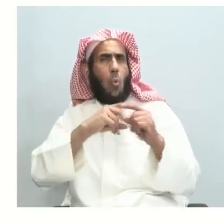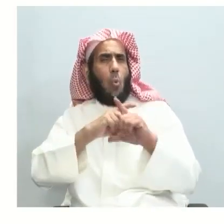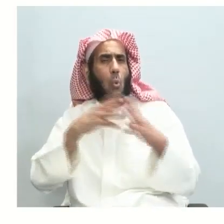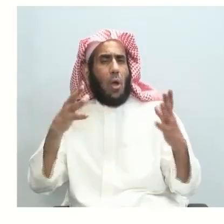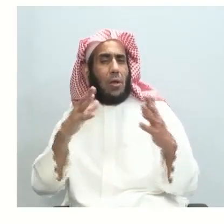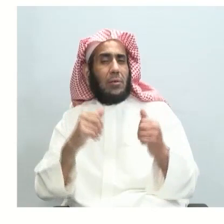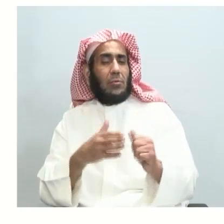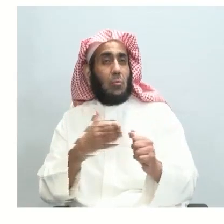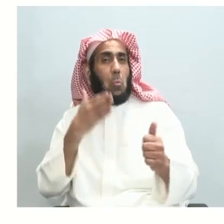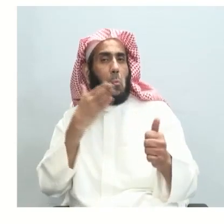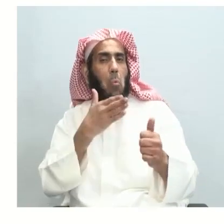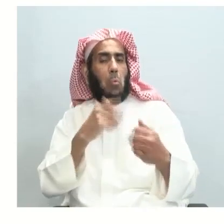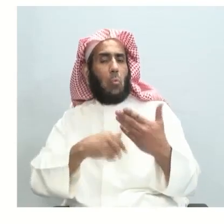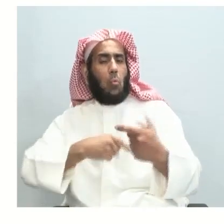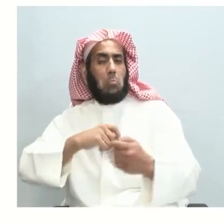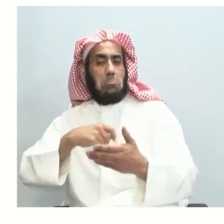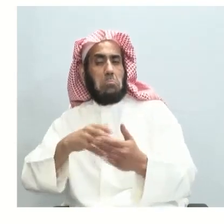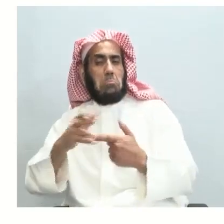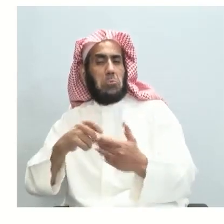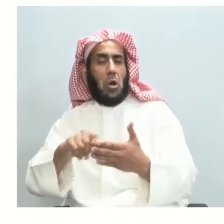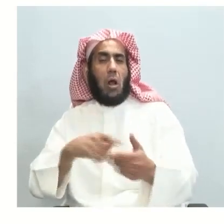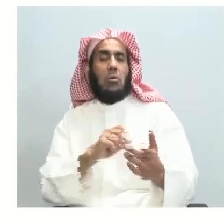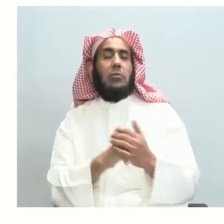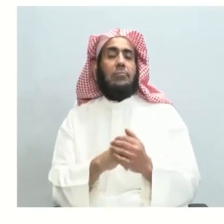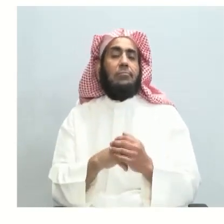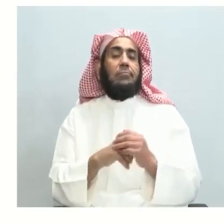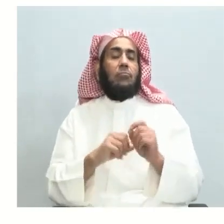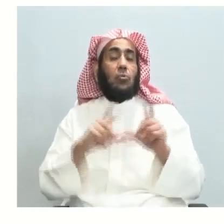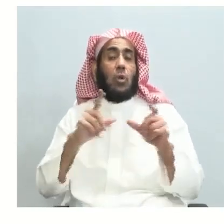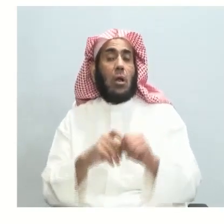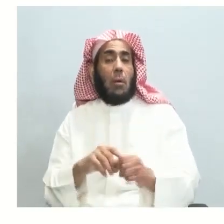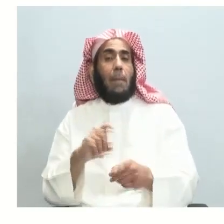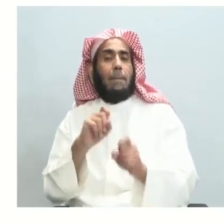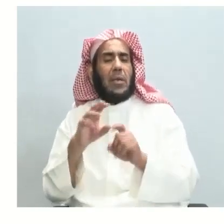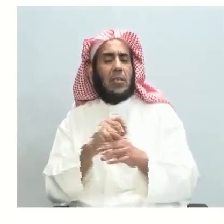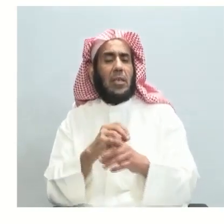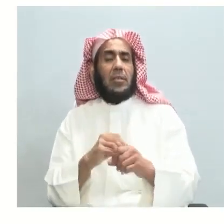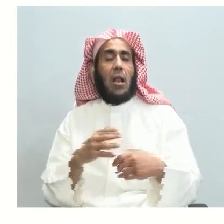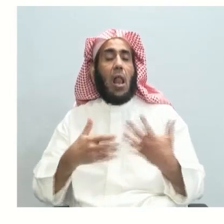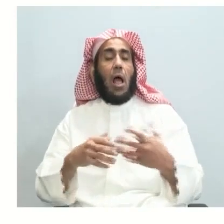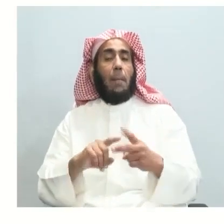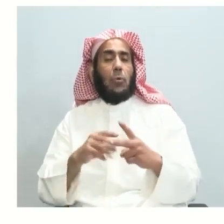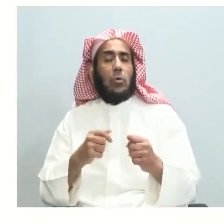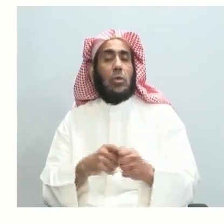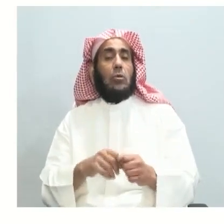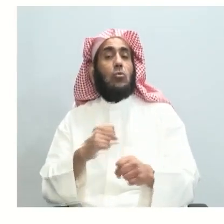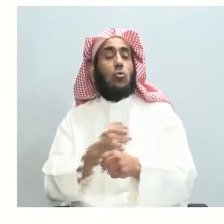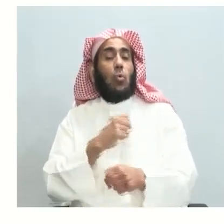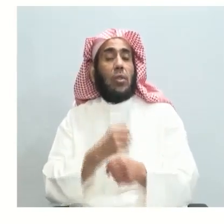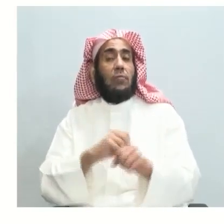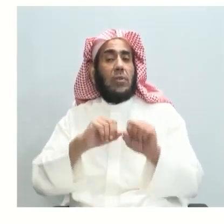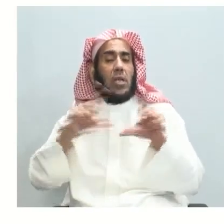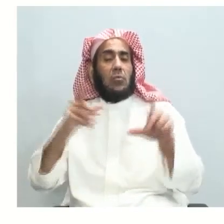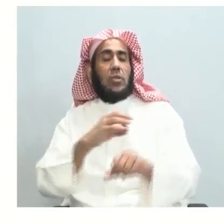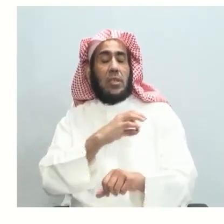تقوده الى شراء المنتج او الخدمه كذلك هنالك منصات في العاب الكترونيه توظف الاعلانات وبالتالي